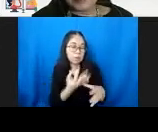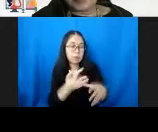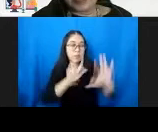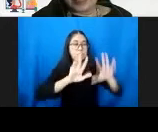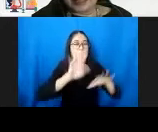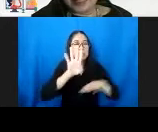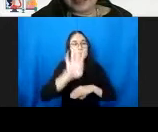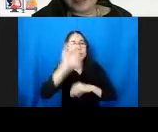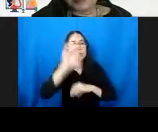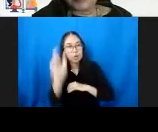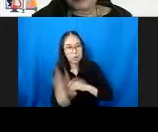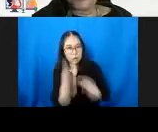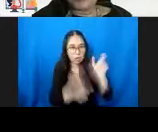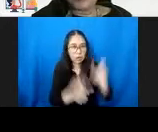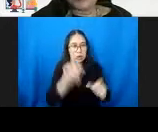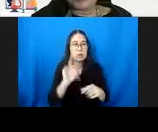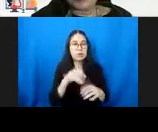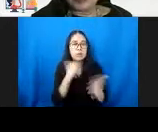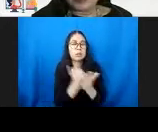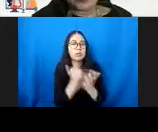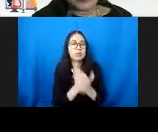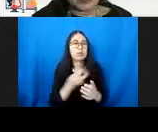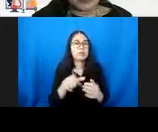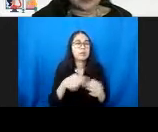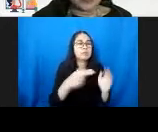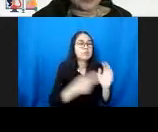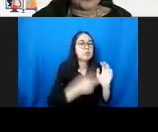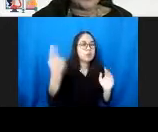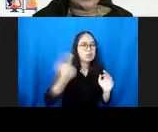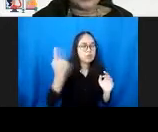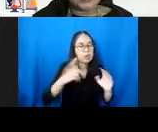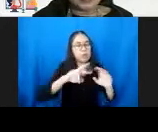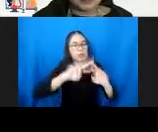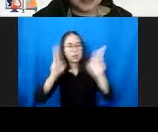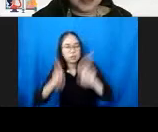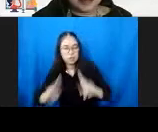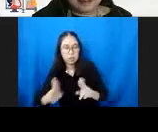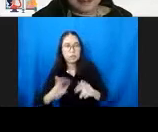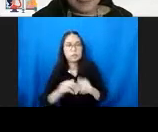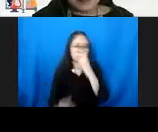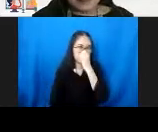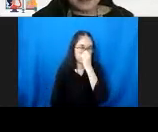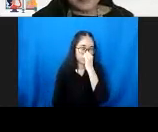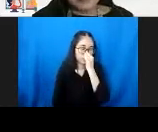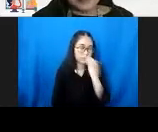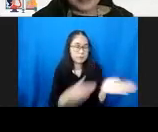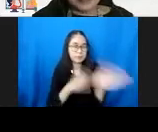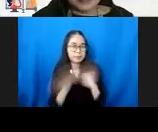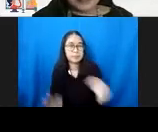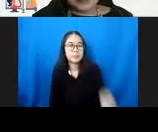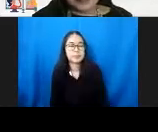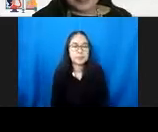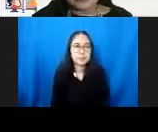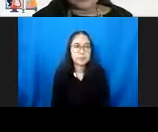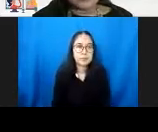dari berbagai ya, ada yang subnasional, nasional, dan juga internasional. Dan slide berikutnya. Dan